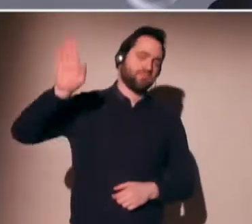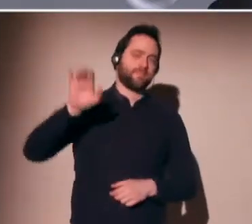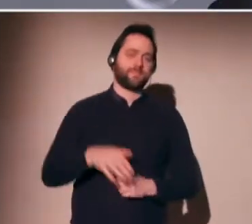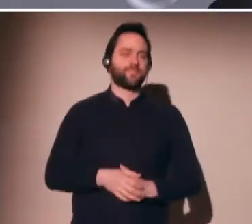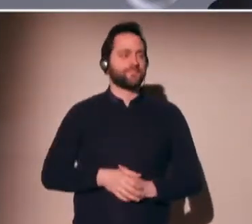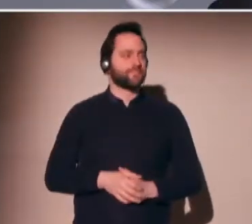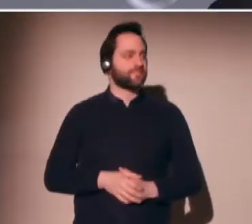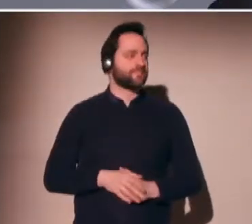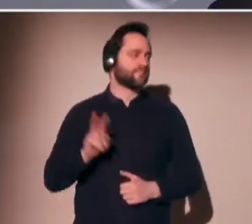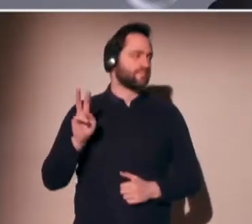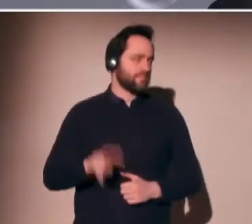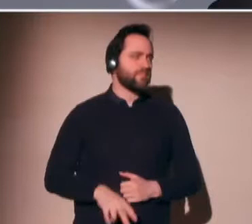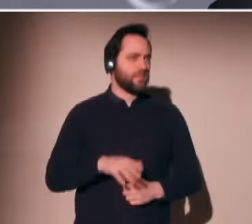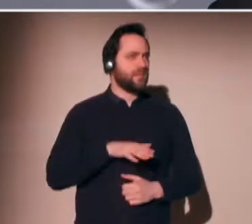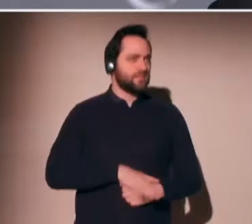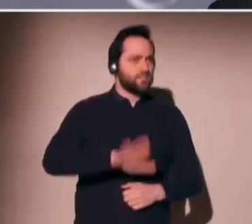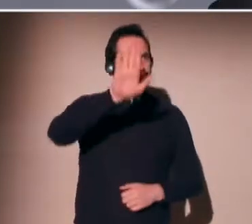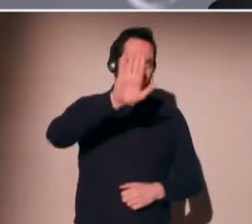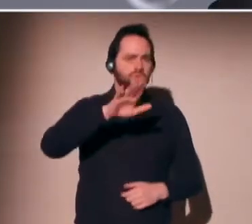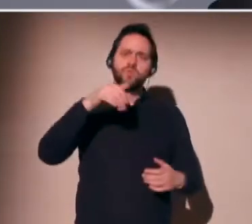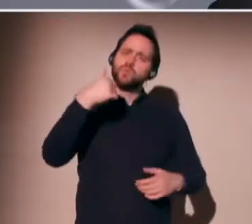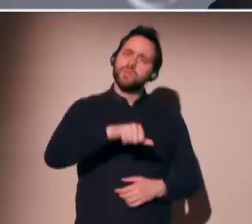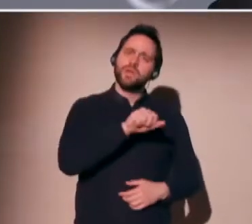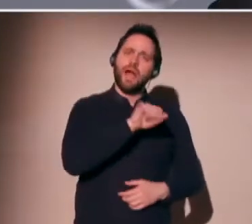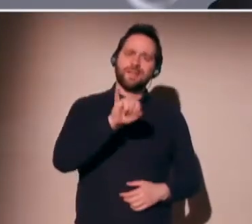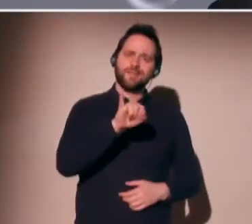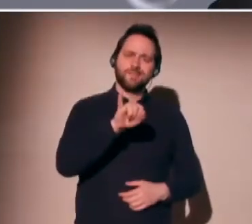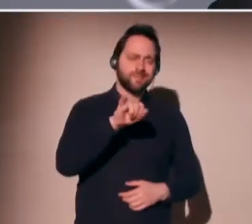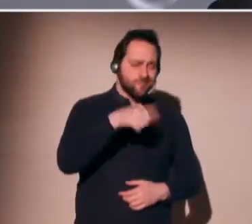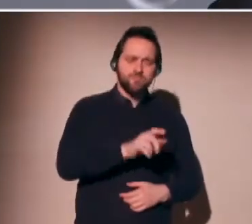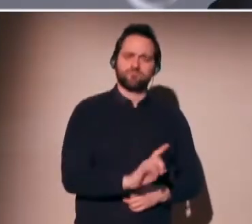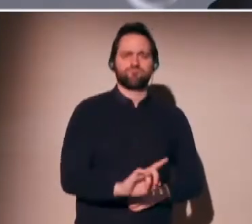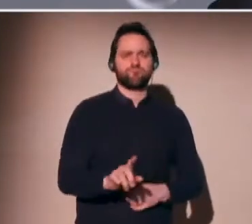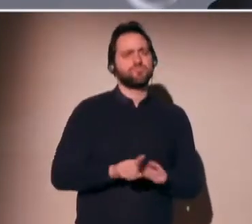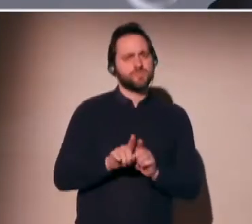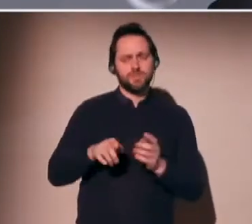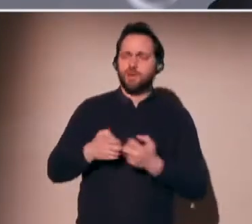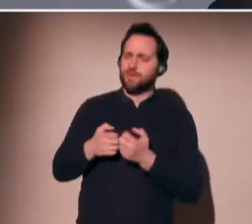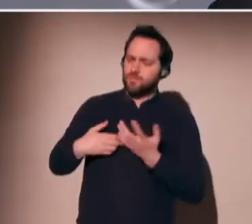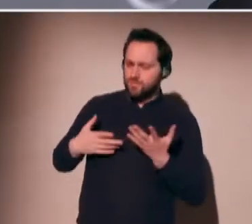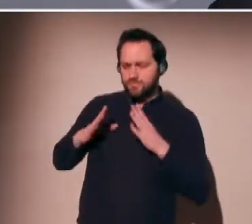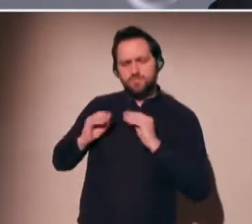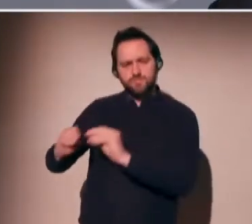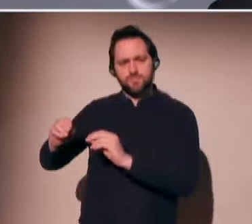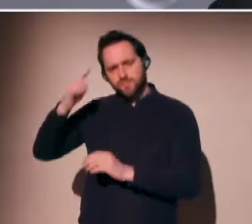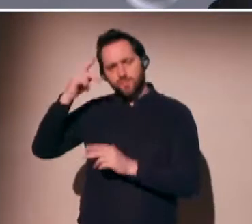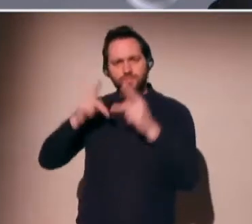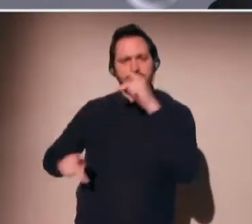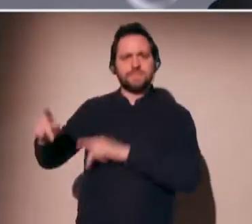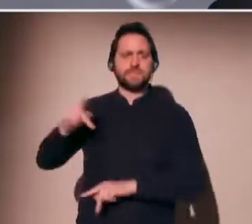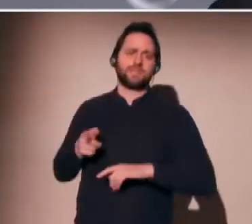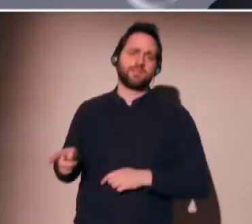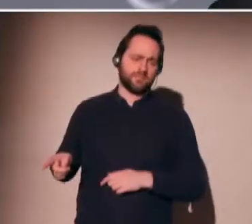l'intelligence artificielle. Ça concerne aussi des applications en physique, la ministre l'a mentionné,